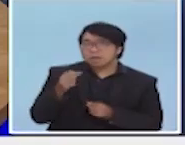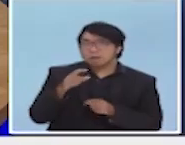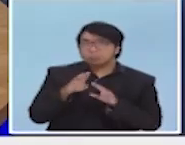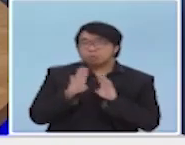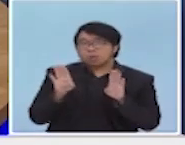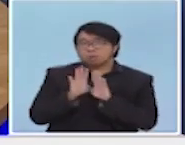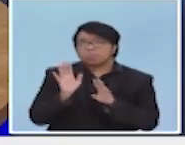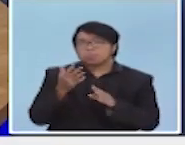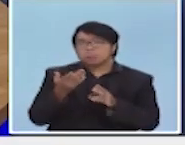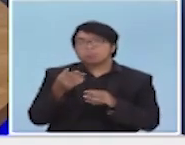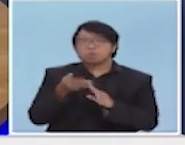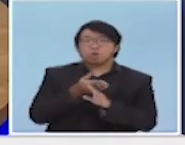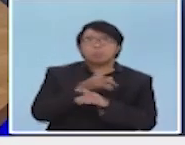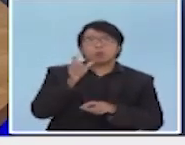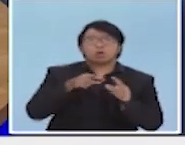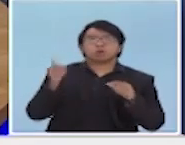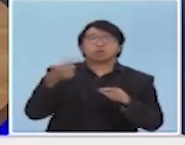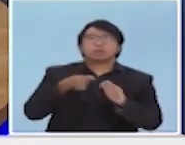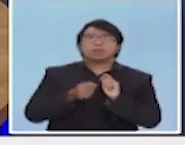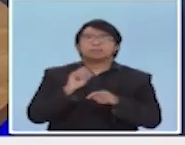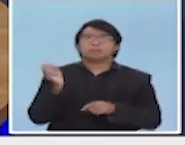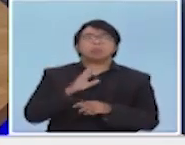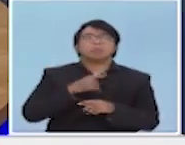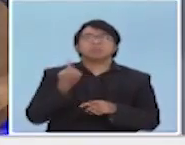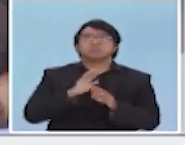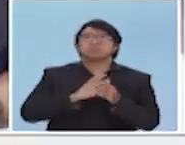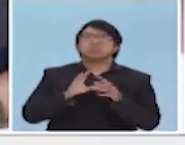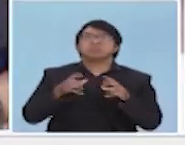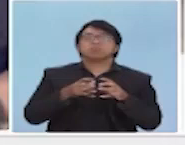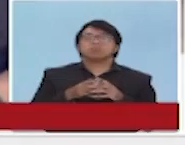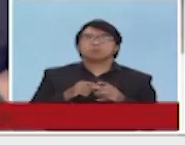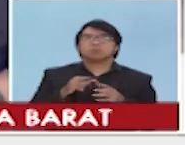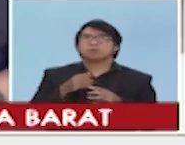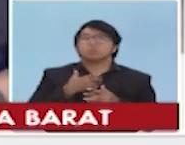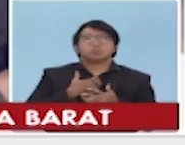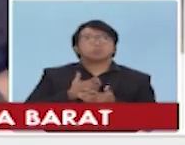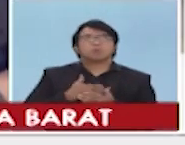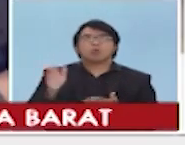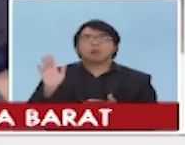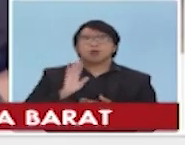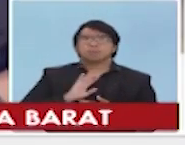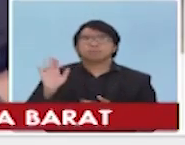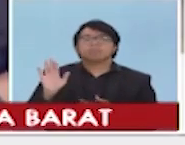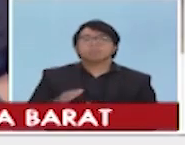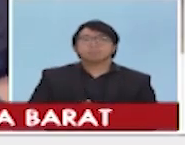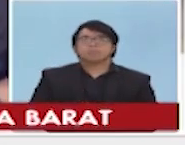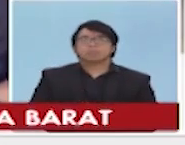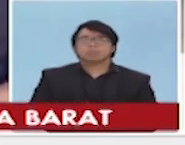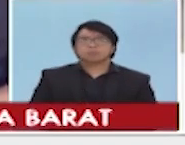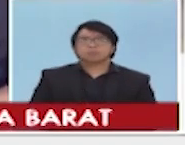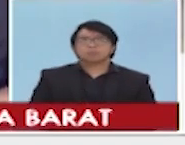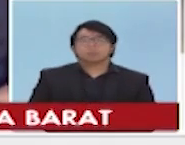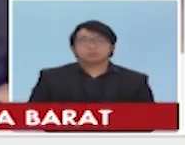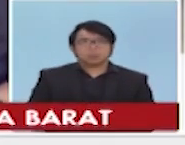yang dilakukan oleh pedagang di sana? Iya, Danis. Seperti tadi saya telah pantau sendiri bahwasannya di Pasar Cileungsi ini